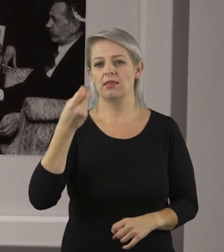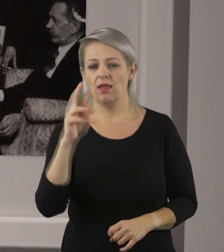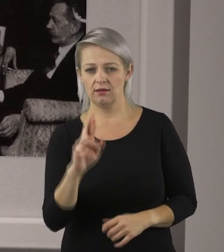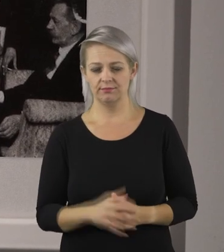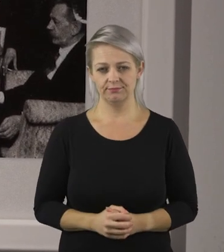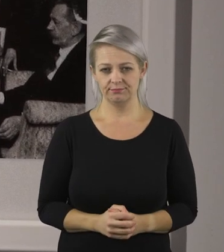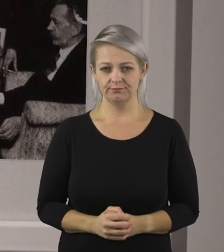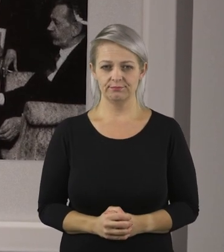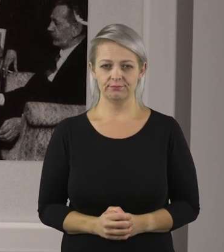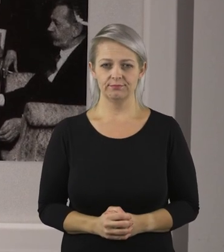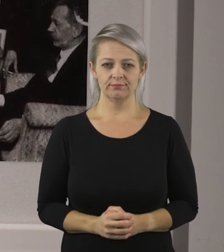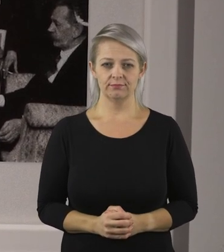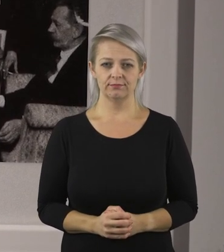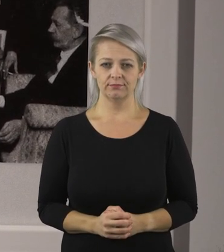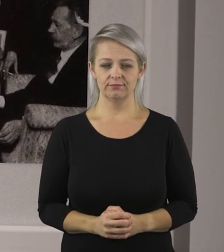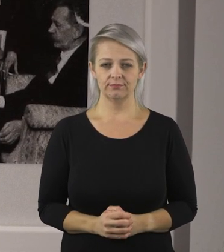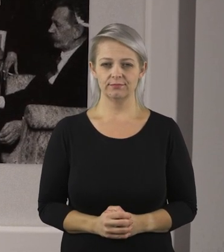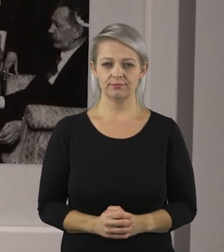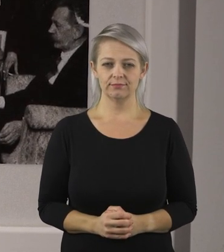– grupę Skamander.